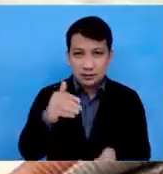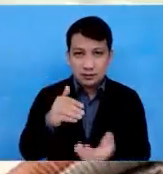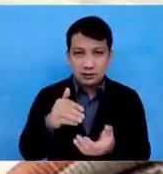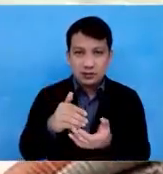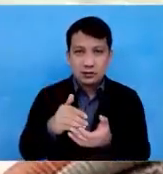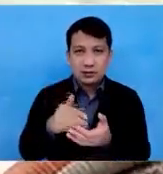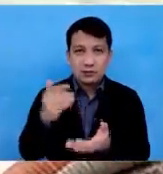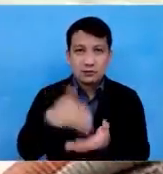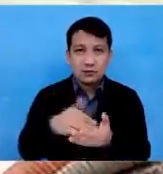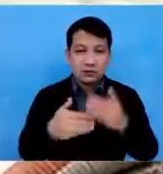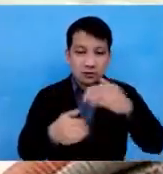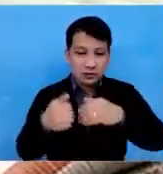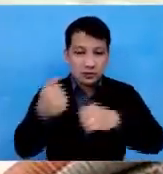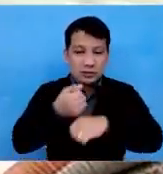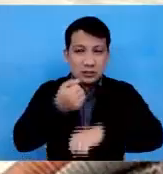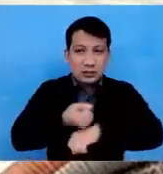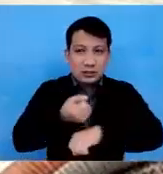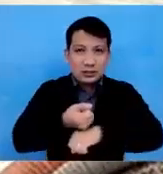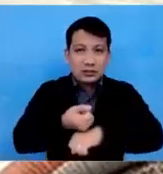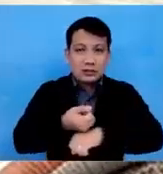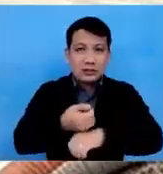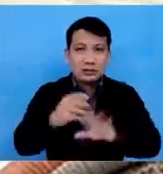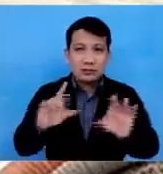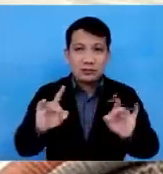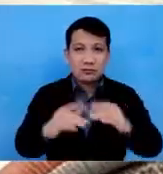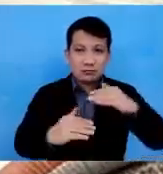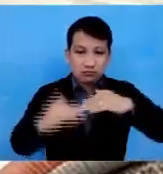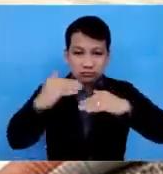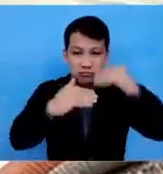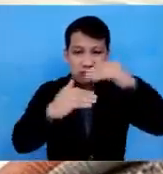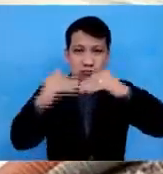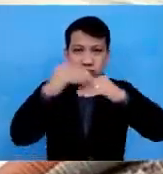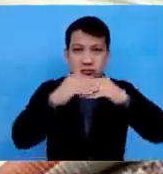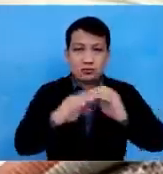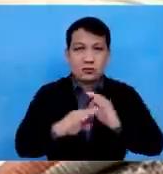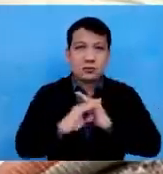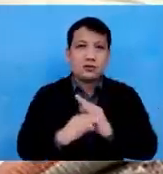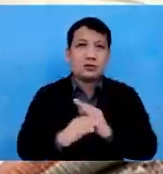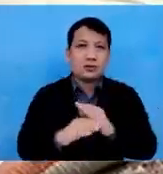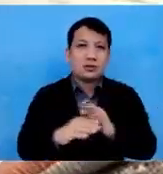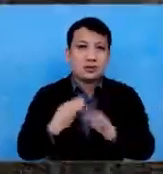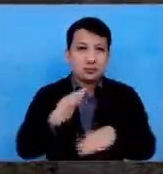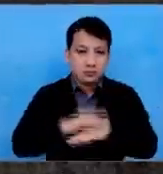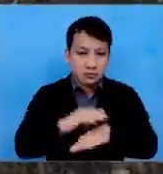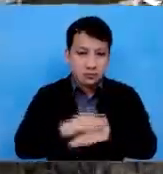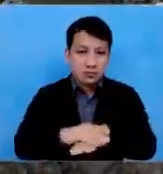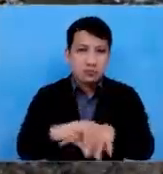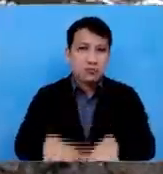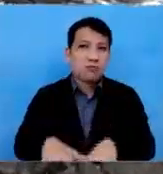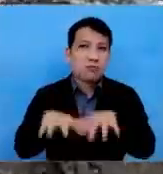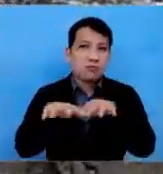o pansamantala lamang, malaking tulong daw sa kanila para makaiwas sa banta ng baha.